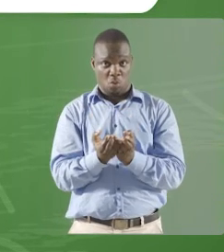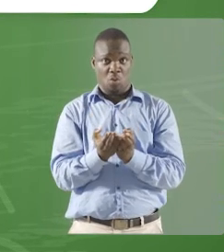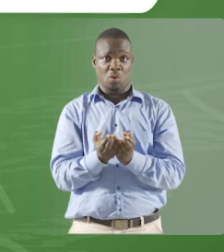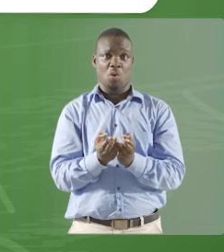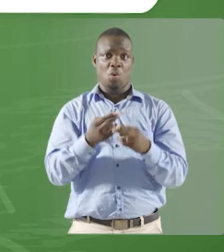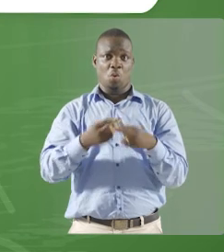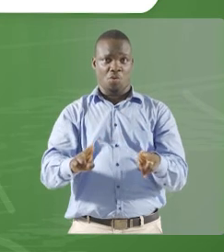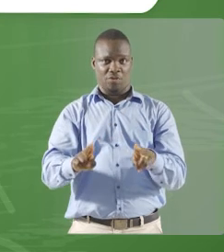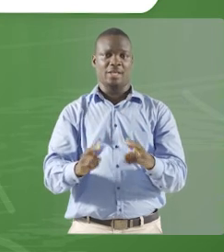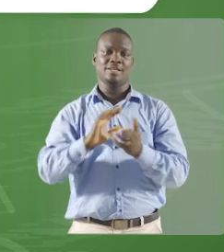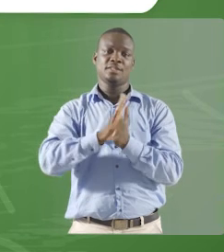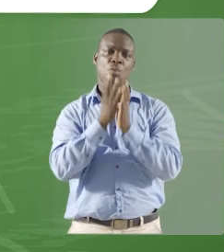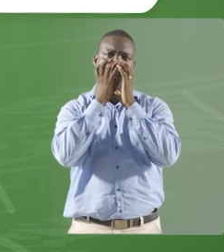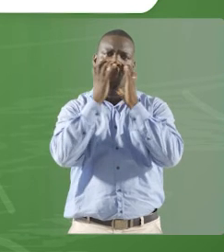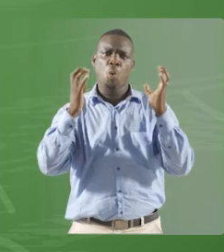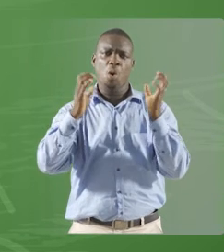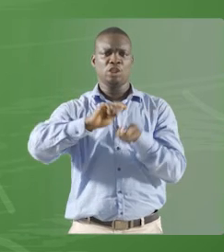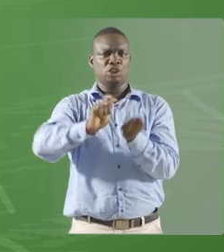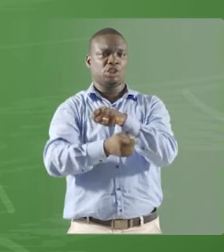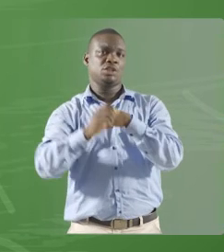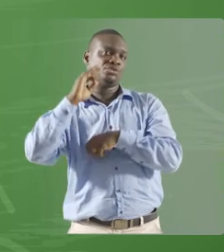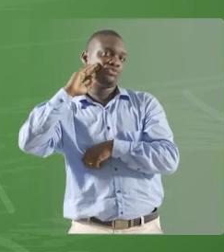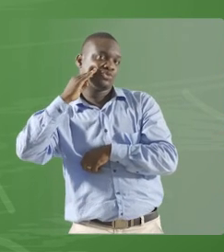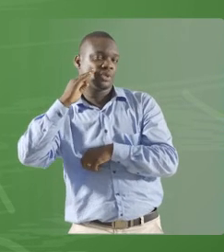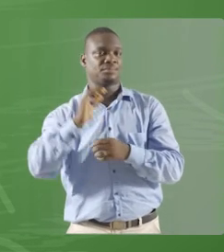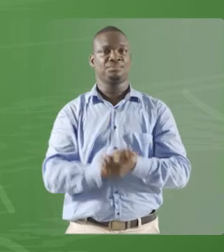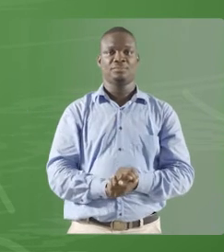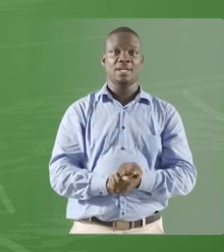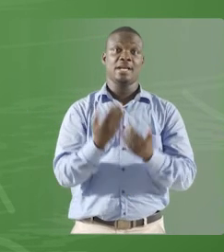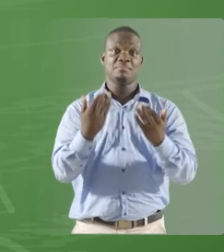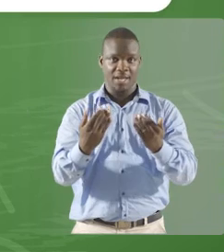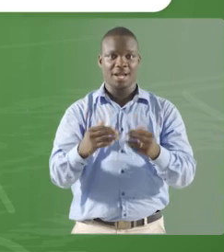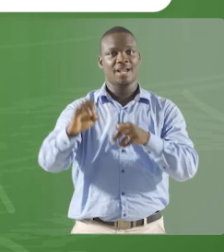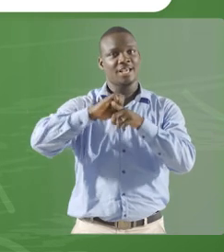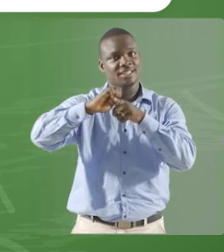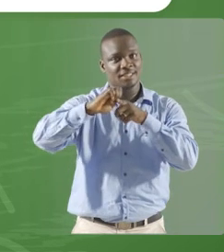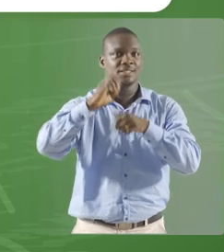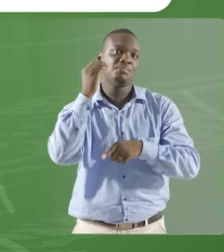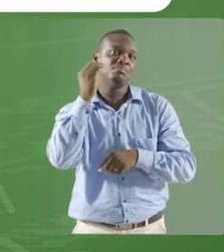et devient un fruit. Activité d'évaluation.